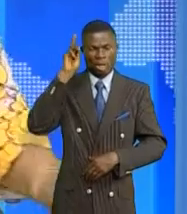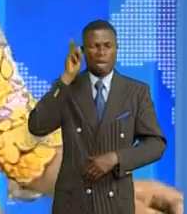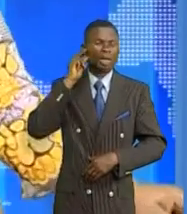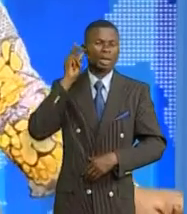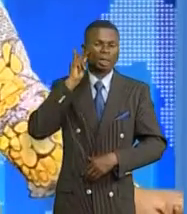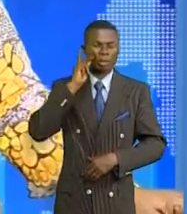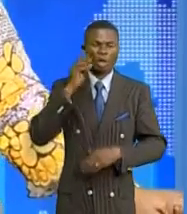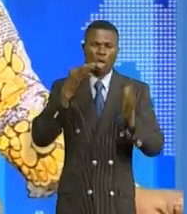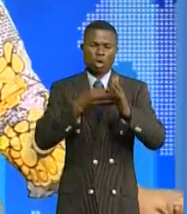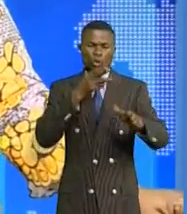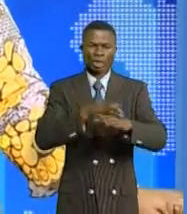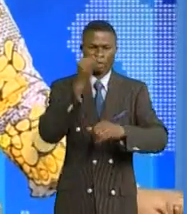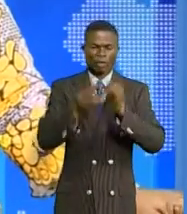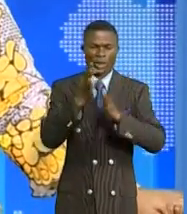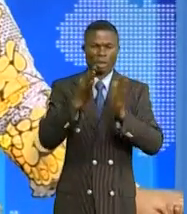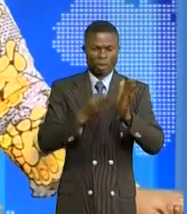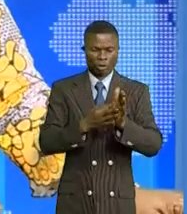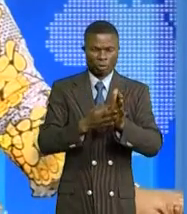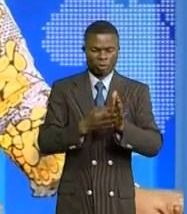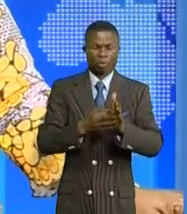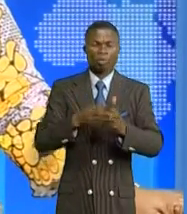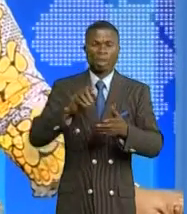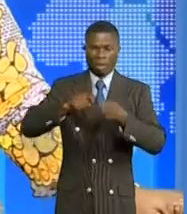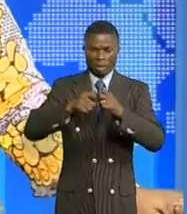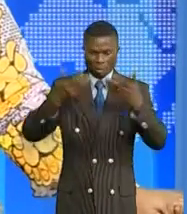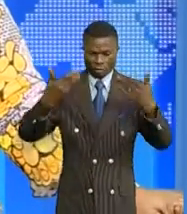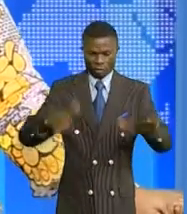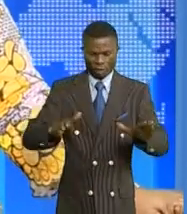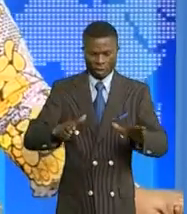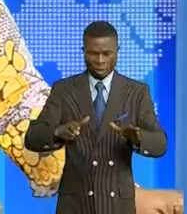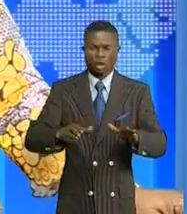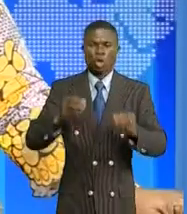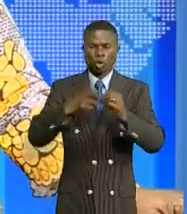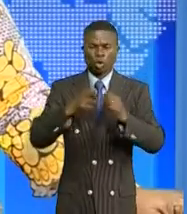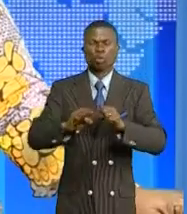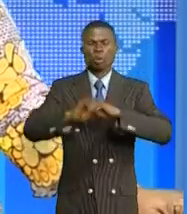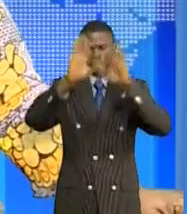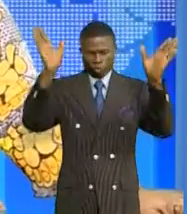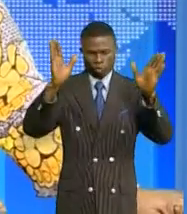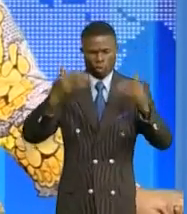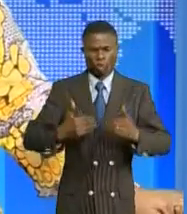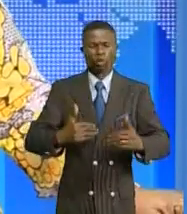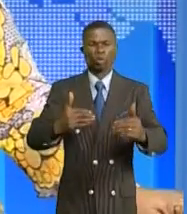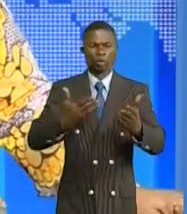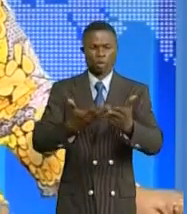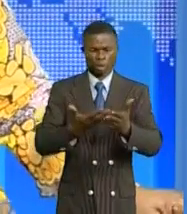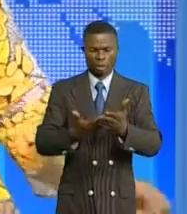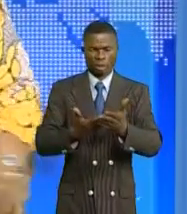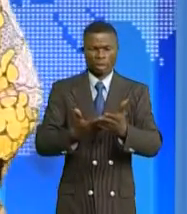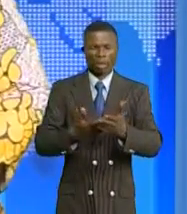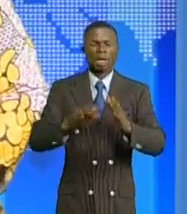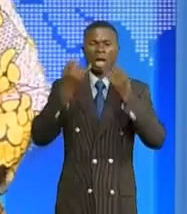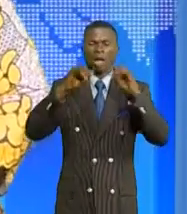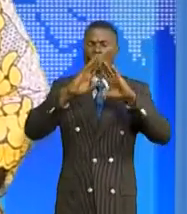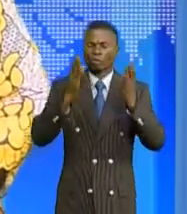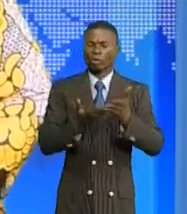à 18h. Toutefois, la situation pourra être rétablie aussitôt que les travaux prendront fin. Pour toute